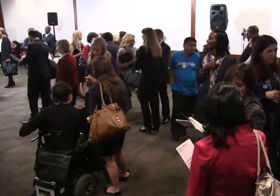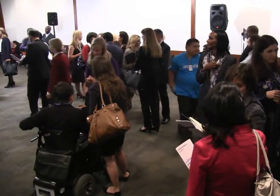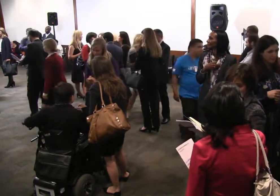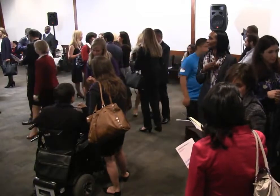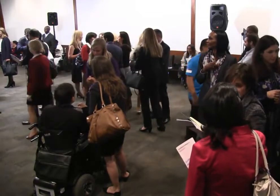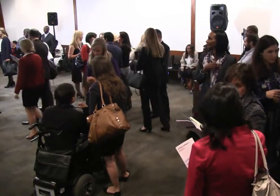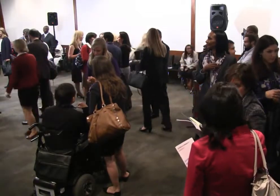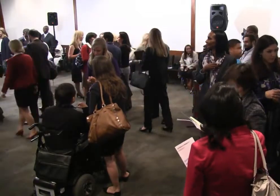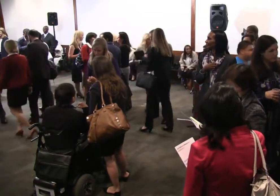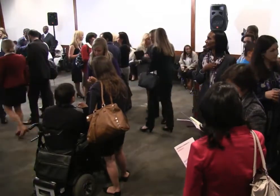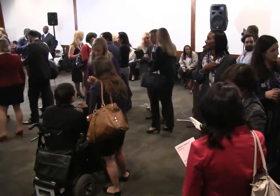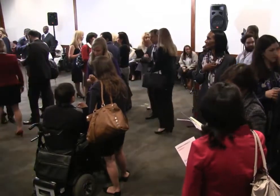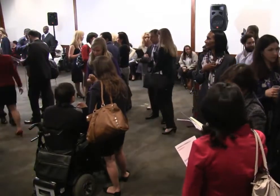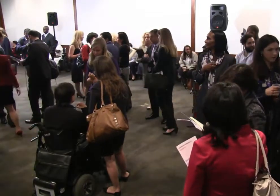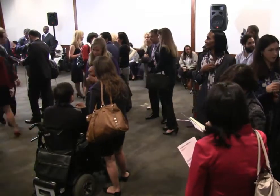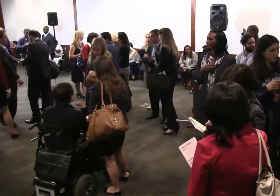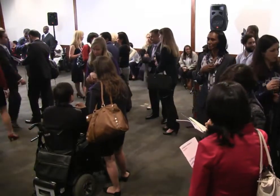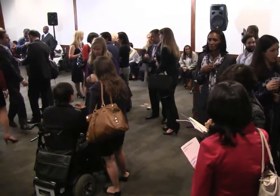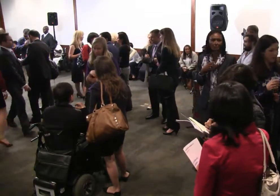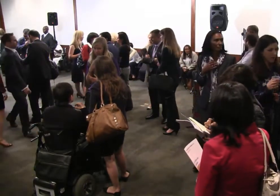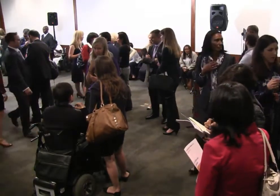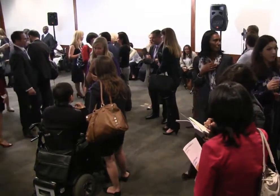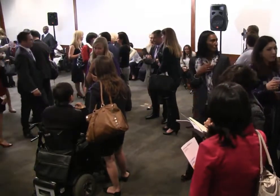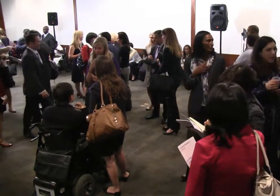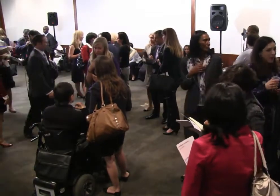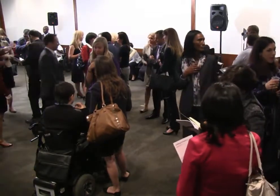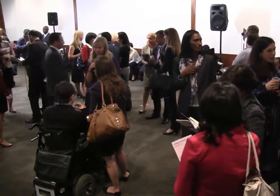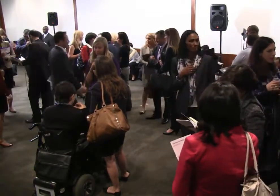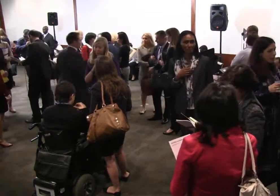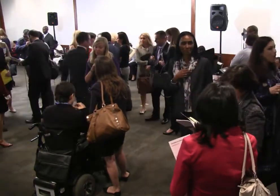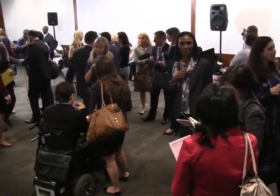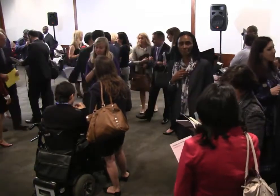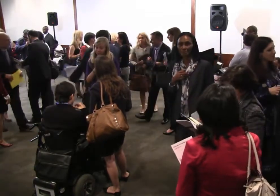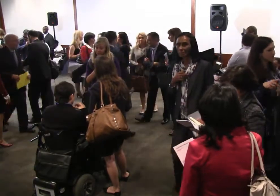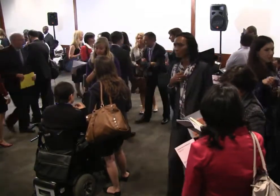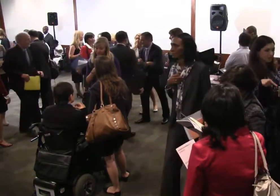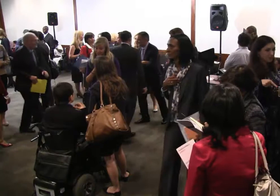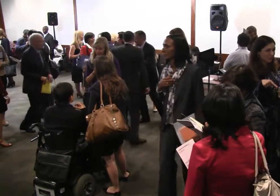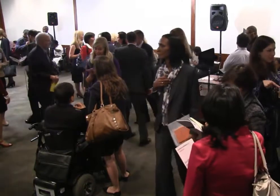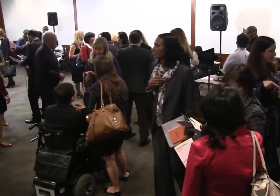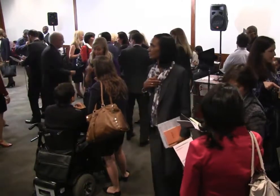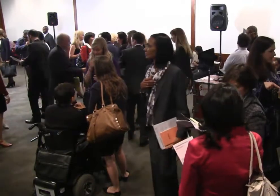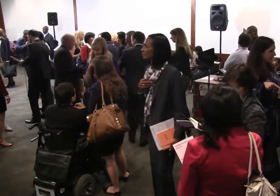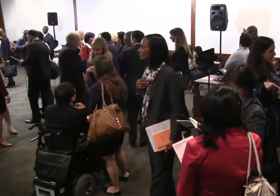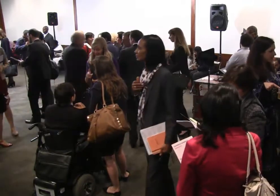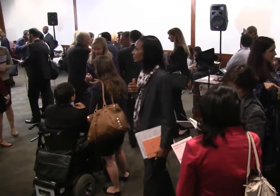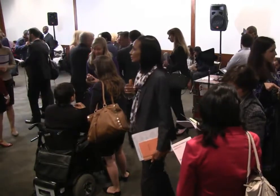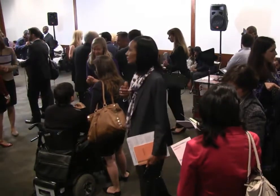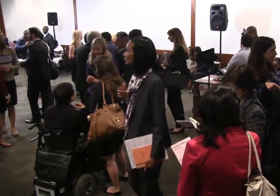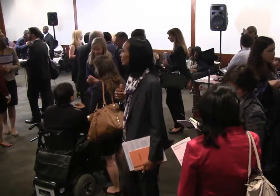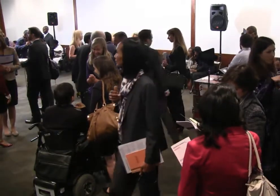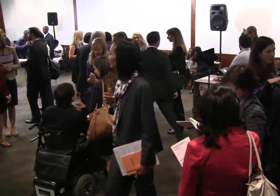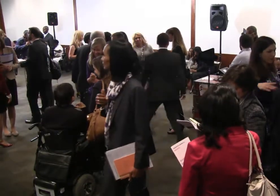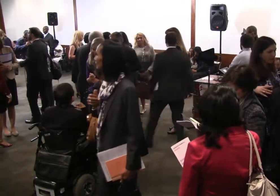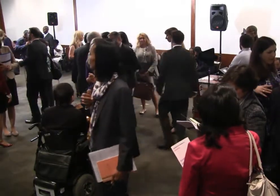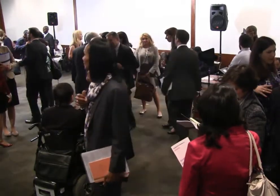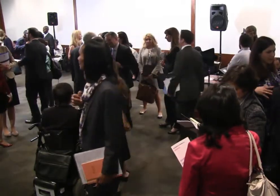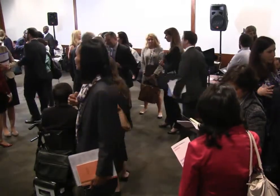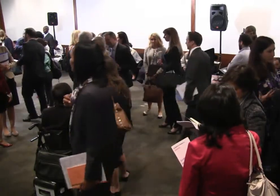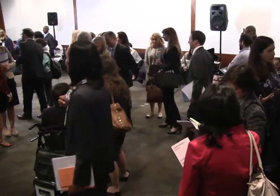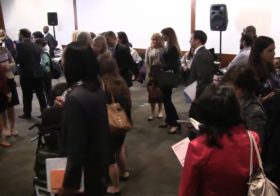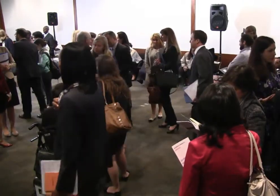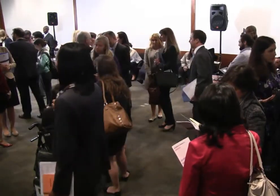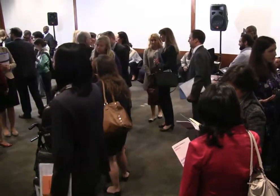Ibi wọn bá rí ohun tí gbéra wa lọ. Ibi wọn bá ti mọ wọn